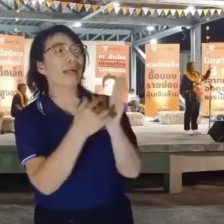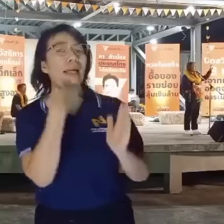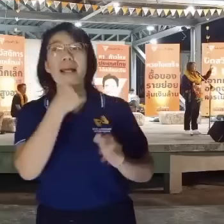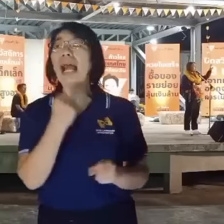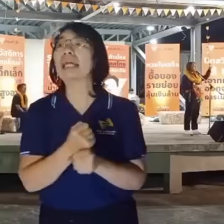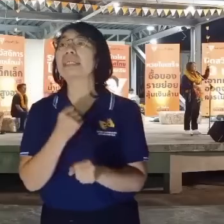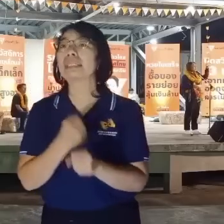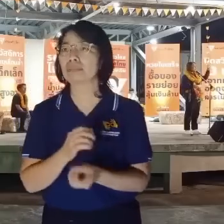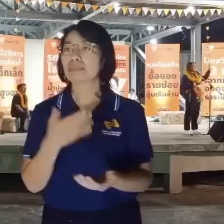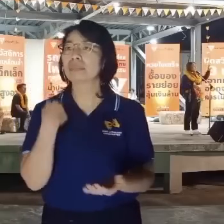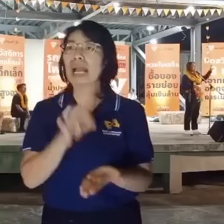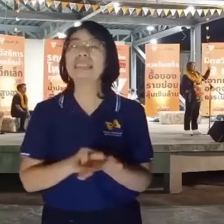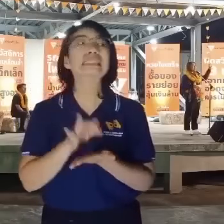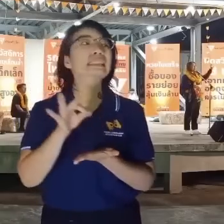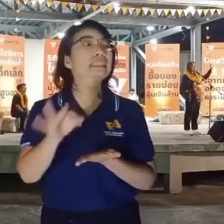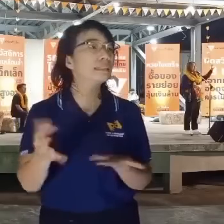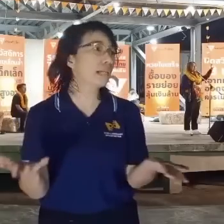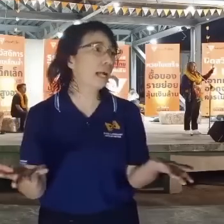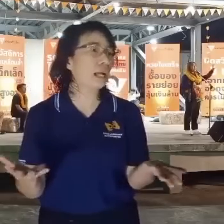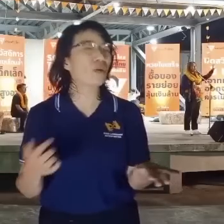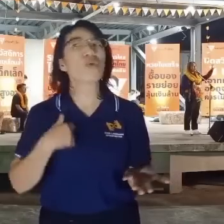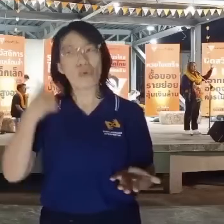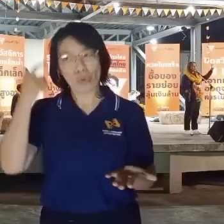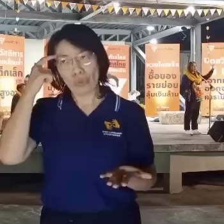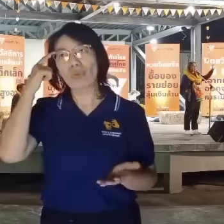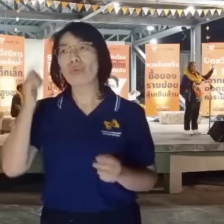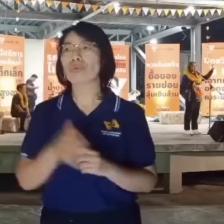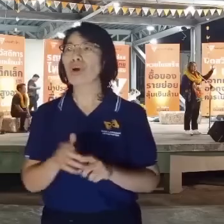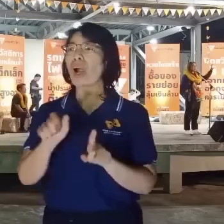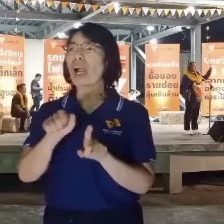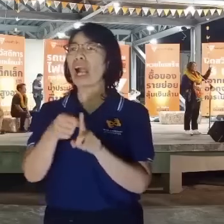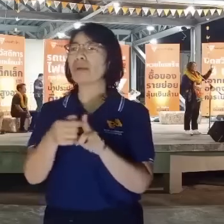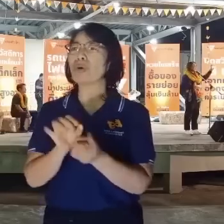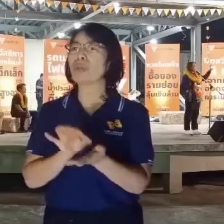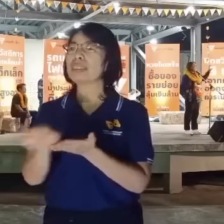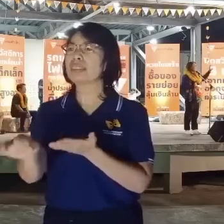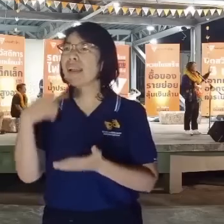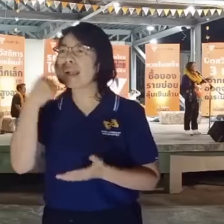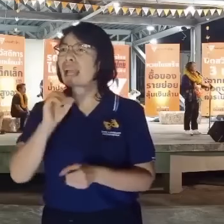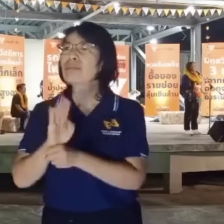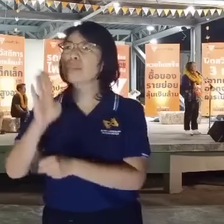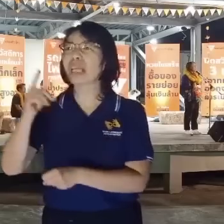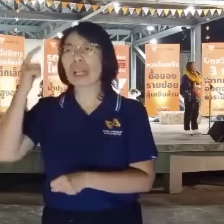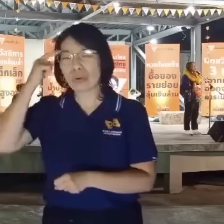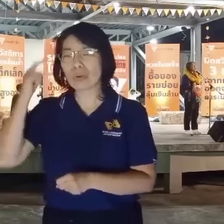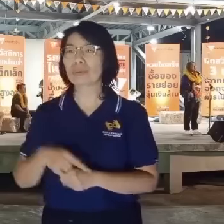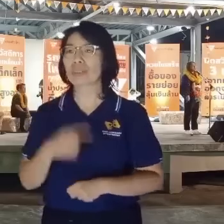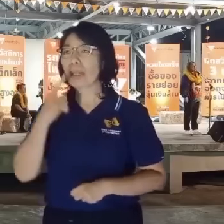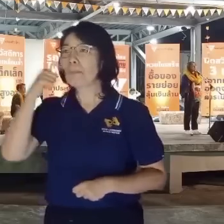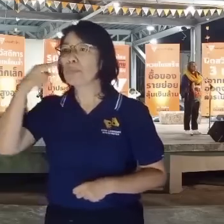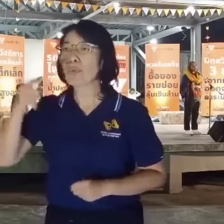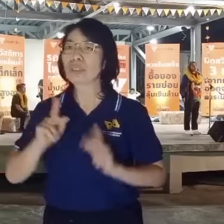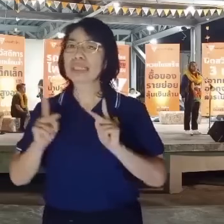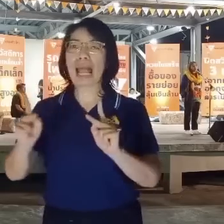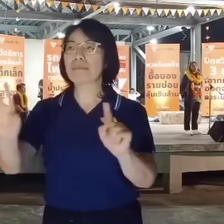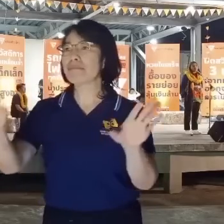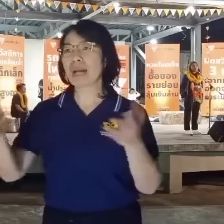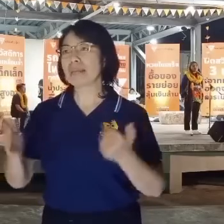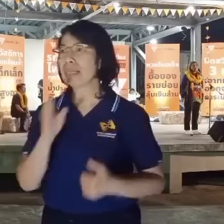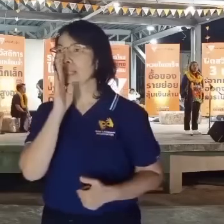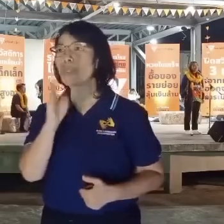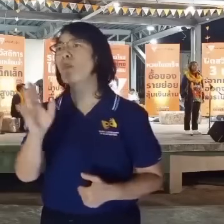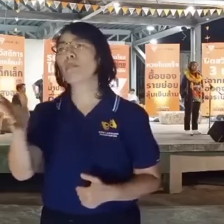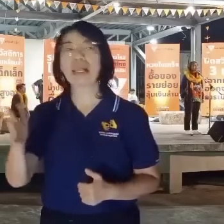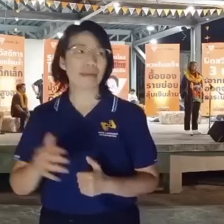นซื้อผลิตภัณฑ์จากไร่ข้าวโพดตรงนั้นแต่กลับไม่มีใครกล้าพูดเรื่องนี้อย่างตรงไปตรงม